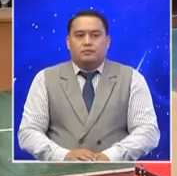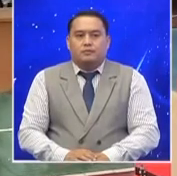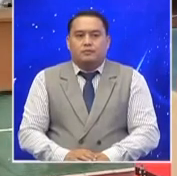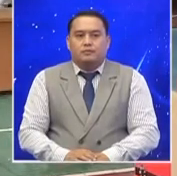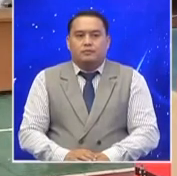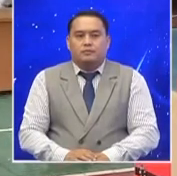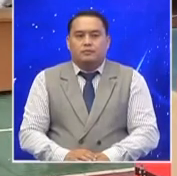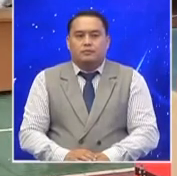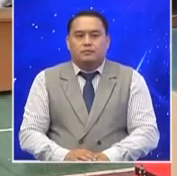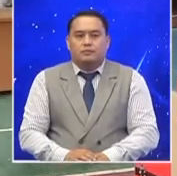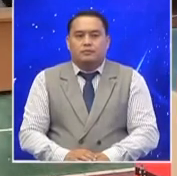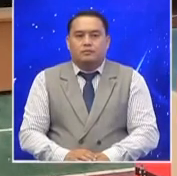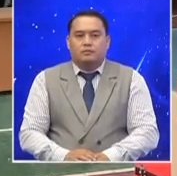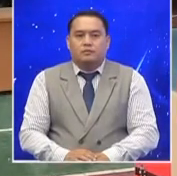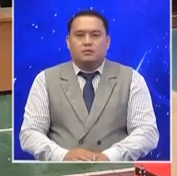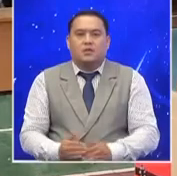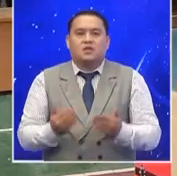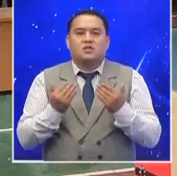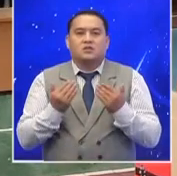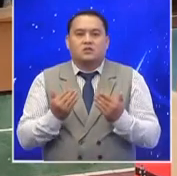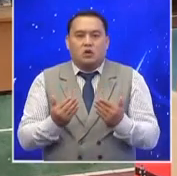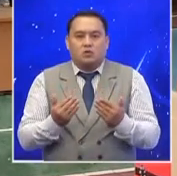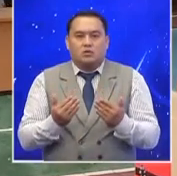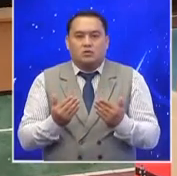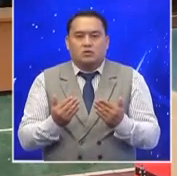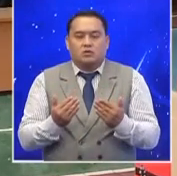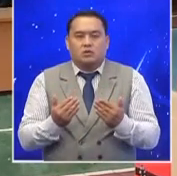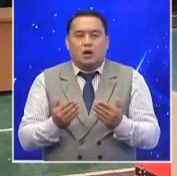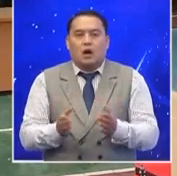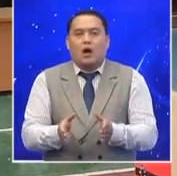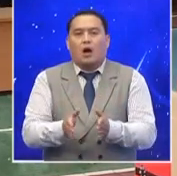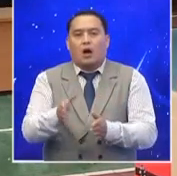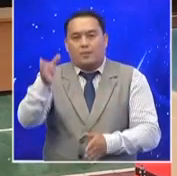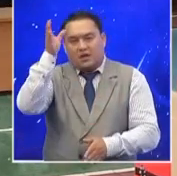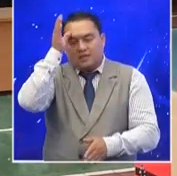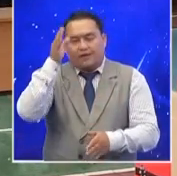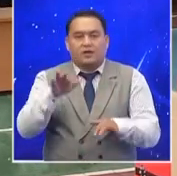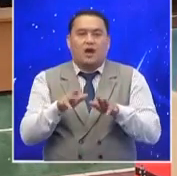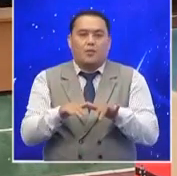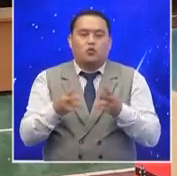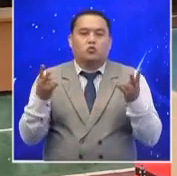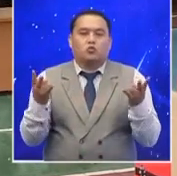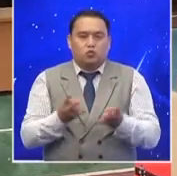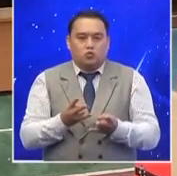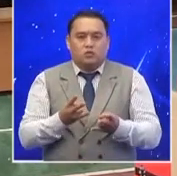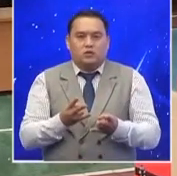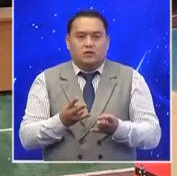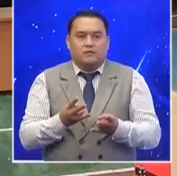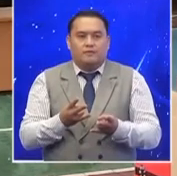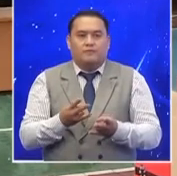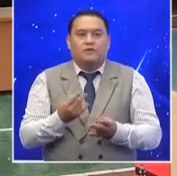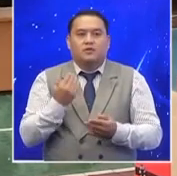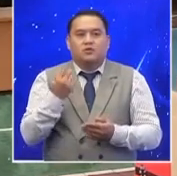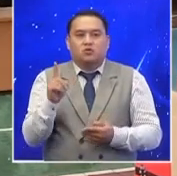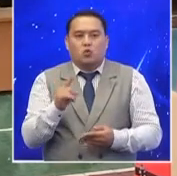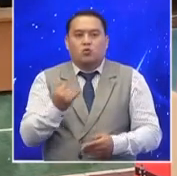Сейчас компьютерная техника, она вообще важна для именно образования. И в дистанционном обучении сейчас вы знаете, наверное, да,